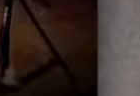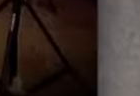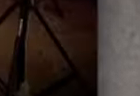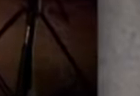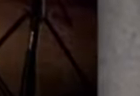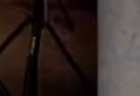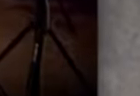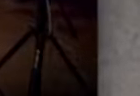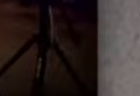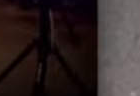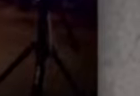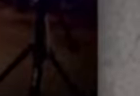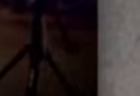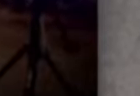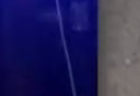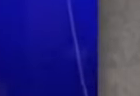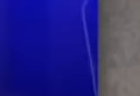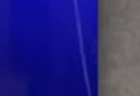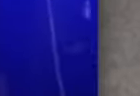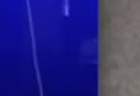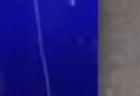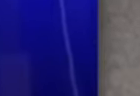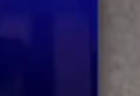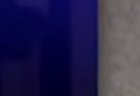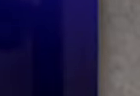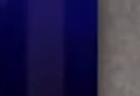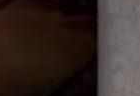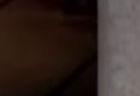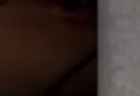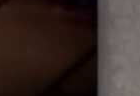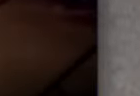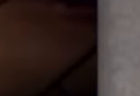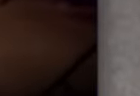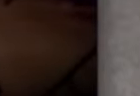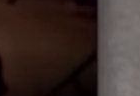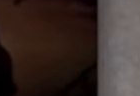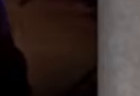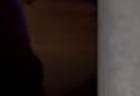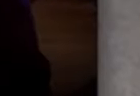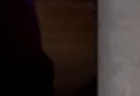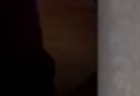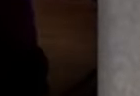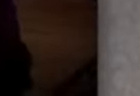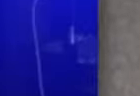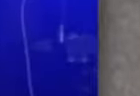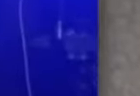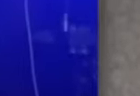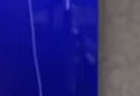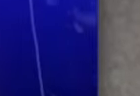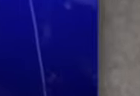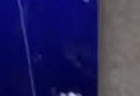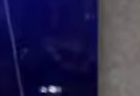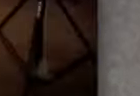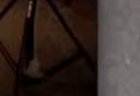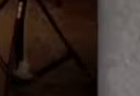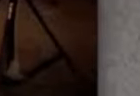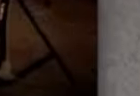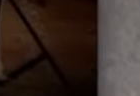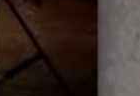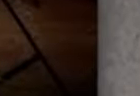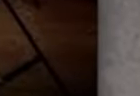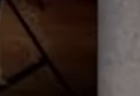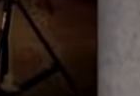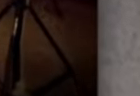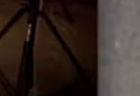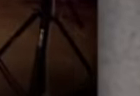Abby Clotario delivers the emotions and rhythms with her newest album, Lambing, featuring her latest